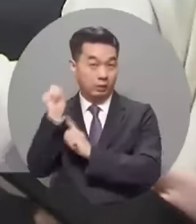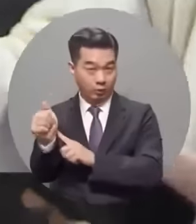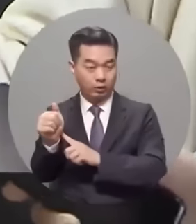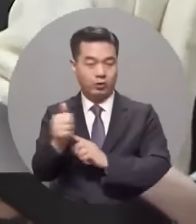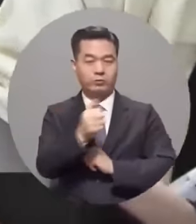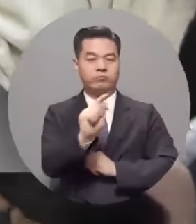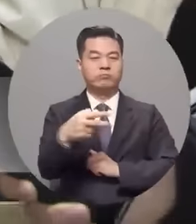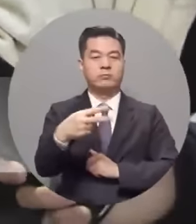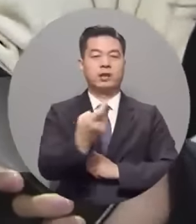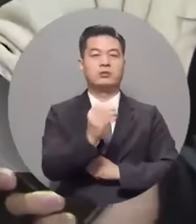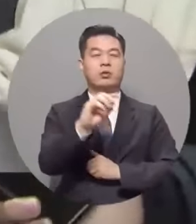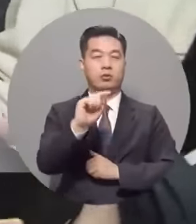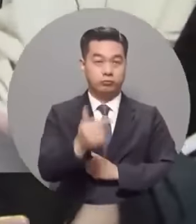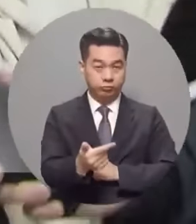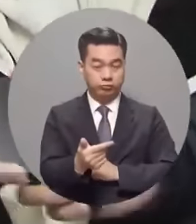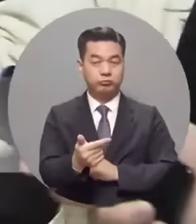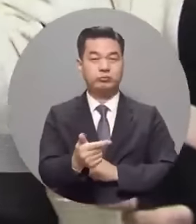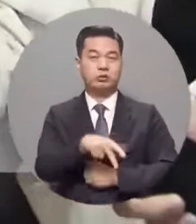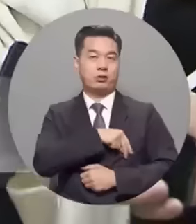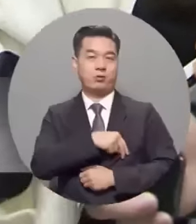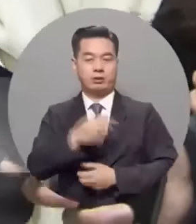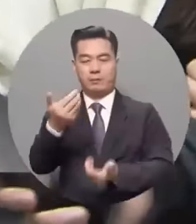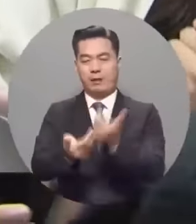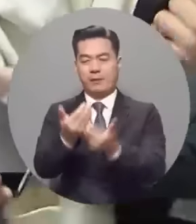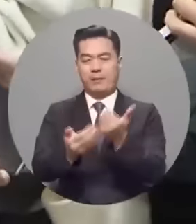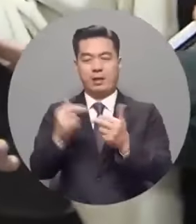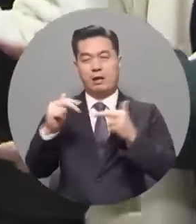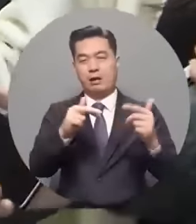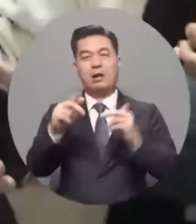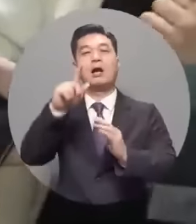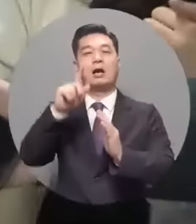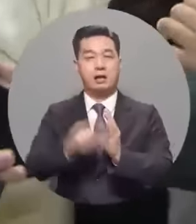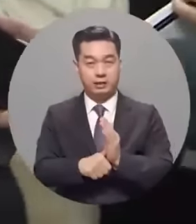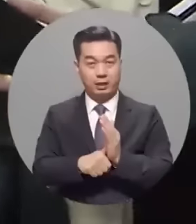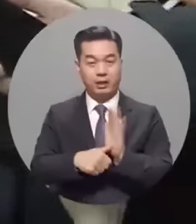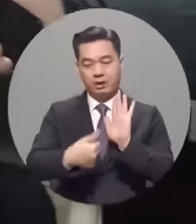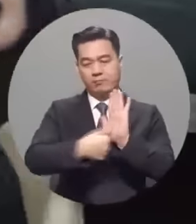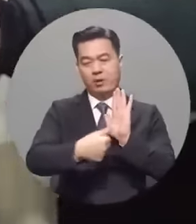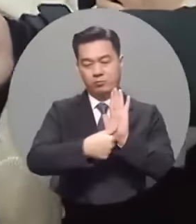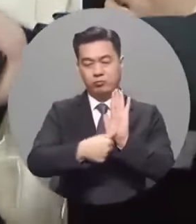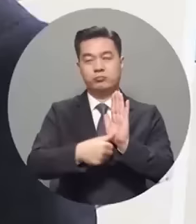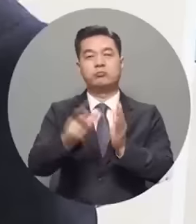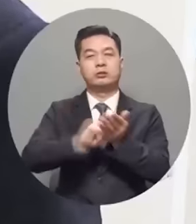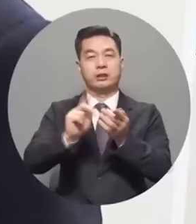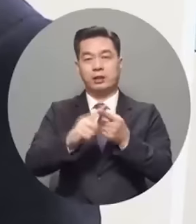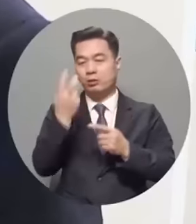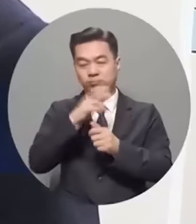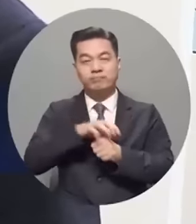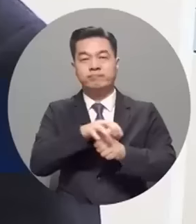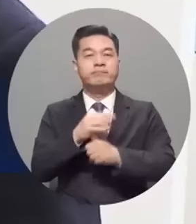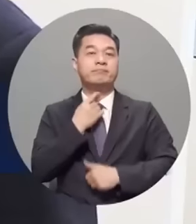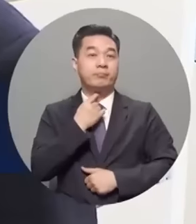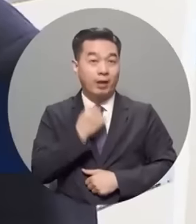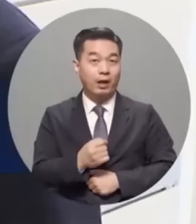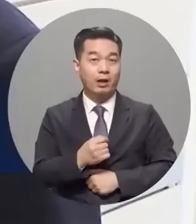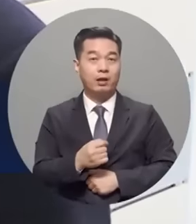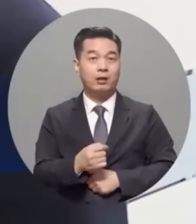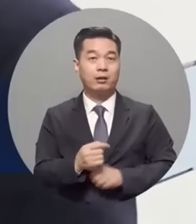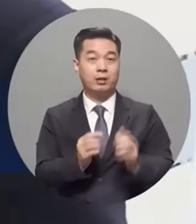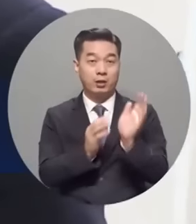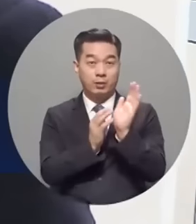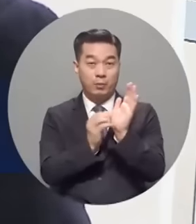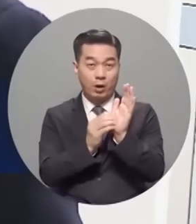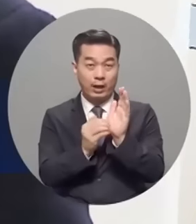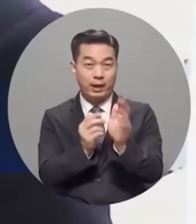때 김건희 여사의 명품 가방 수수 논란을 공개적으로 엄호했습니다. 몰래 카메라를 가지고 들어가서